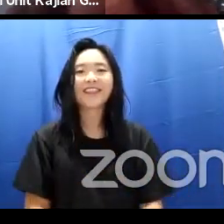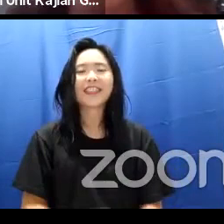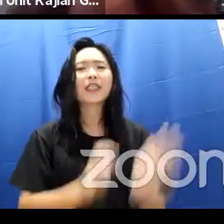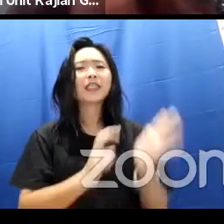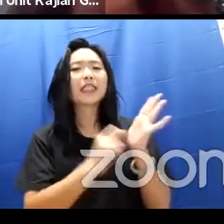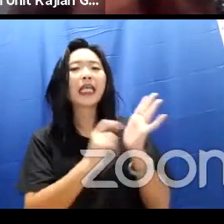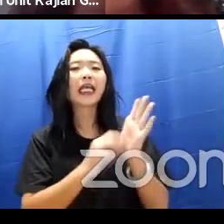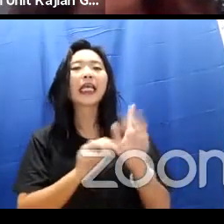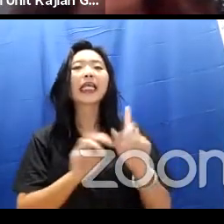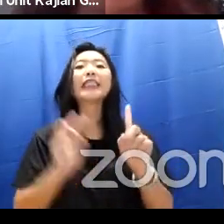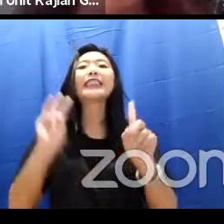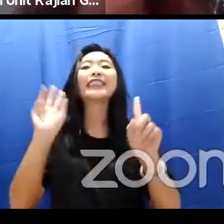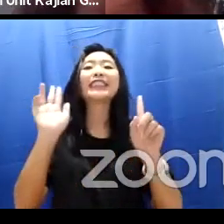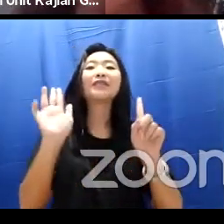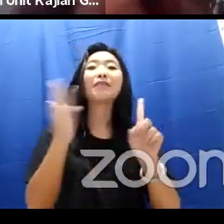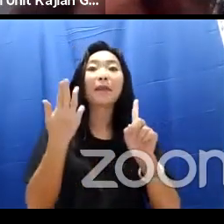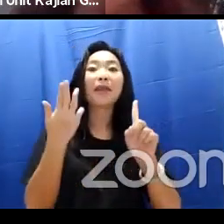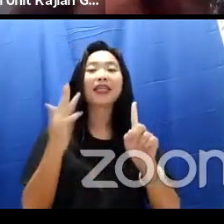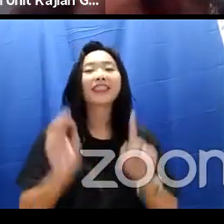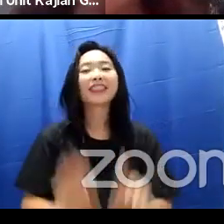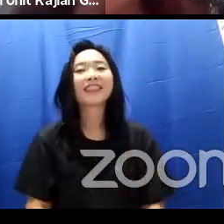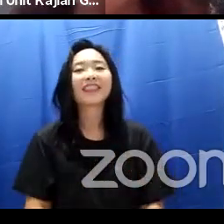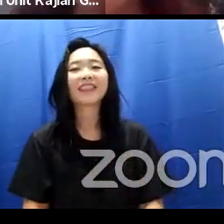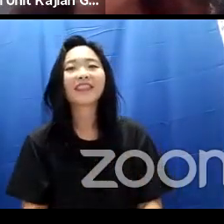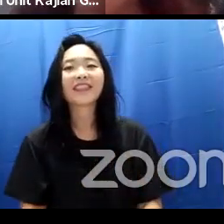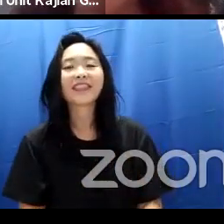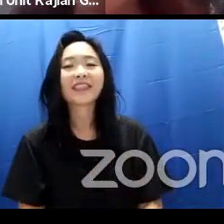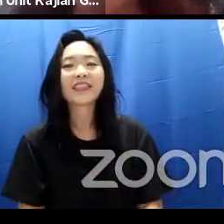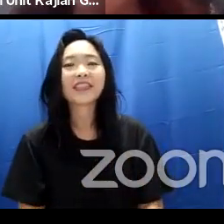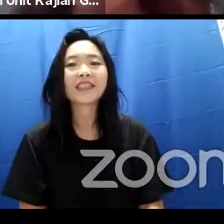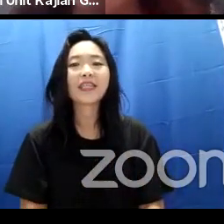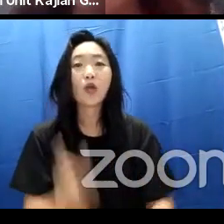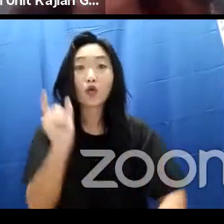kepada audience atau Anda semua yang juga bergabung di